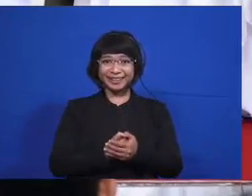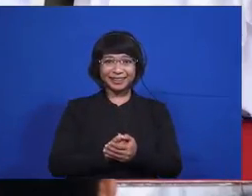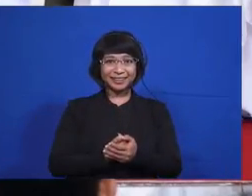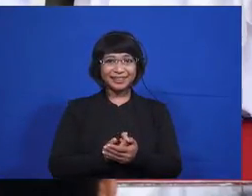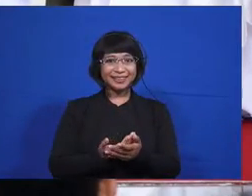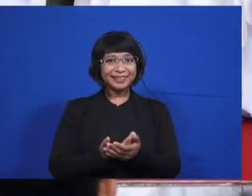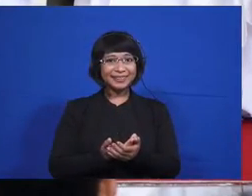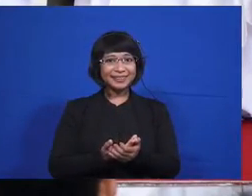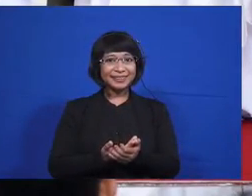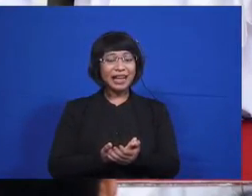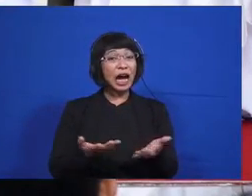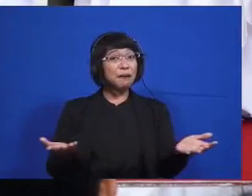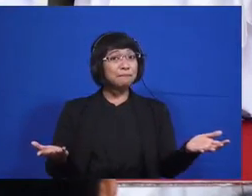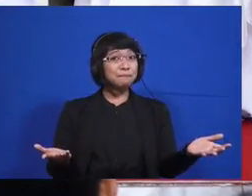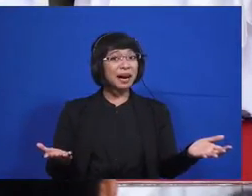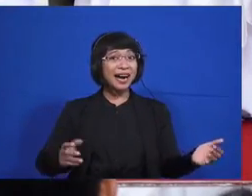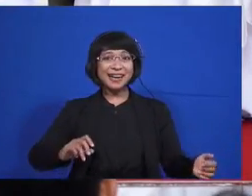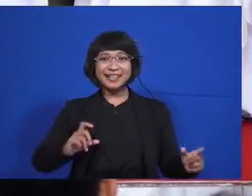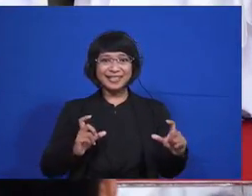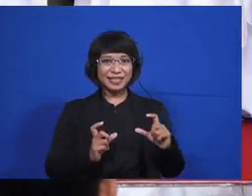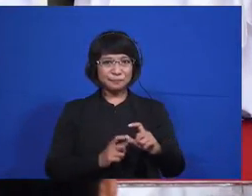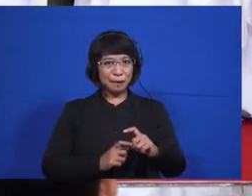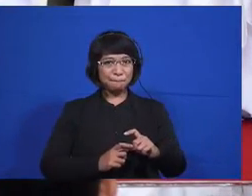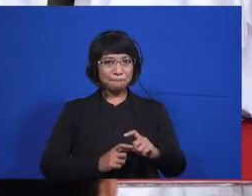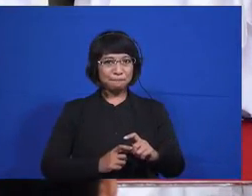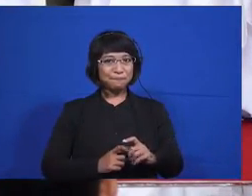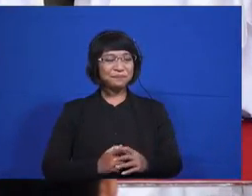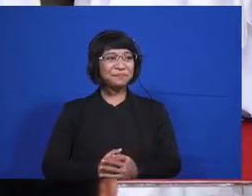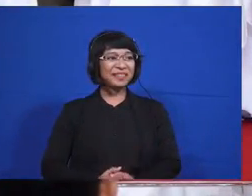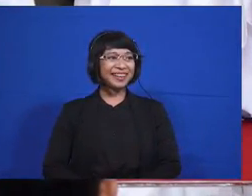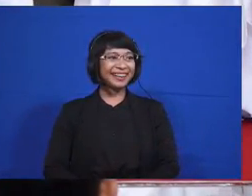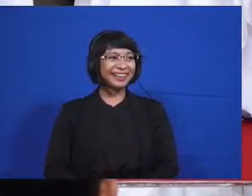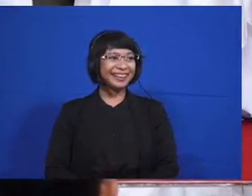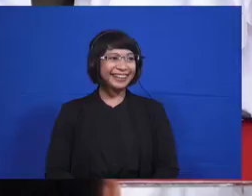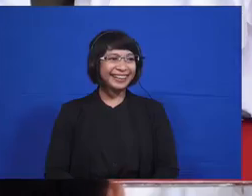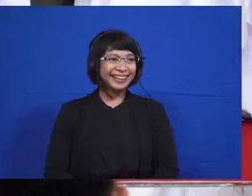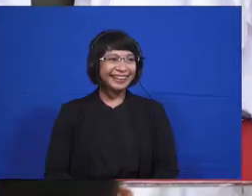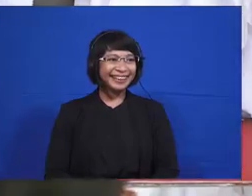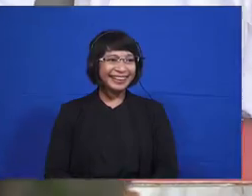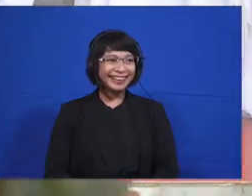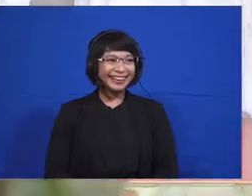ketidakpastian, atau apa? Saya itu ragu-ragu untuk menafiskan kamu.